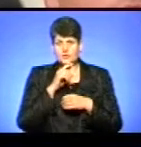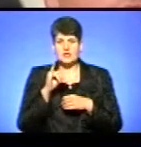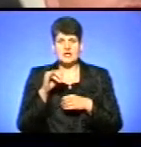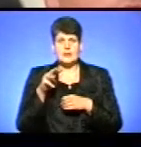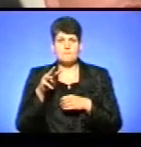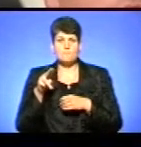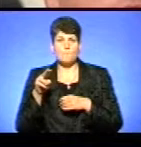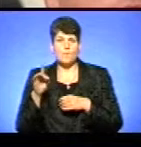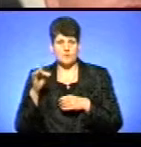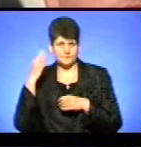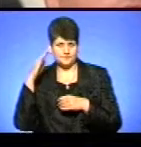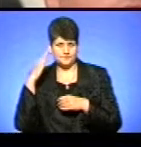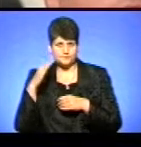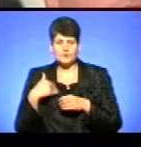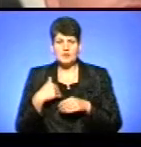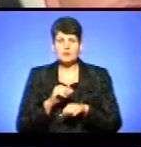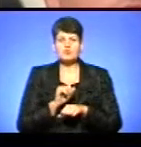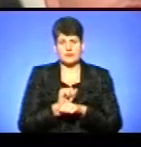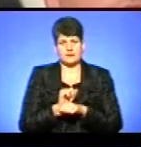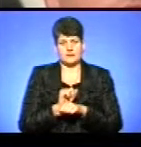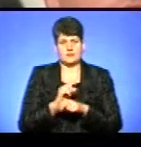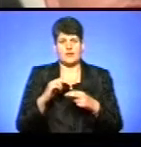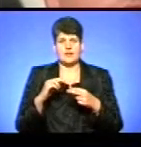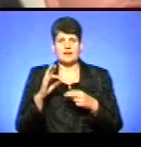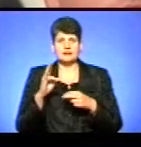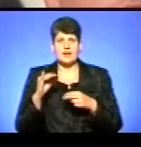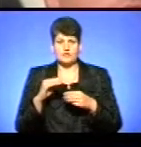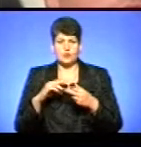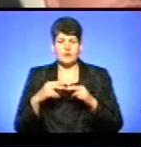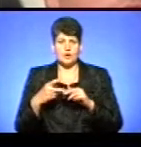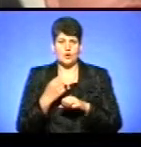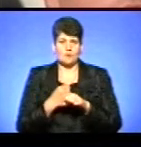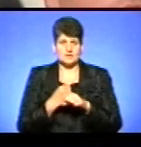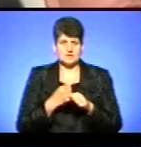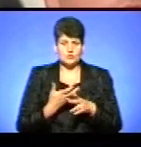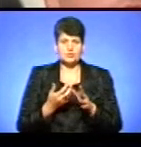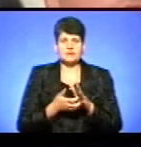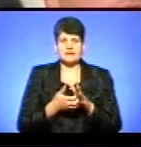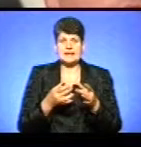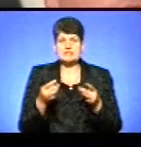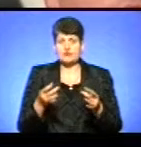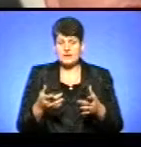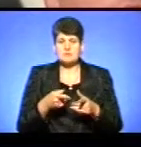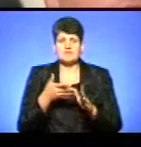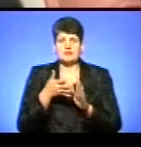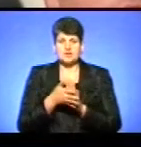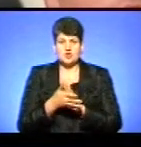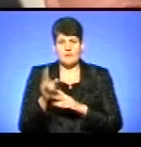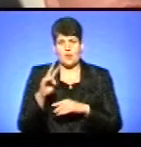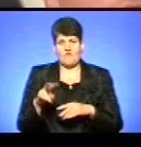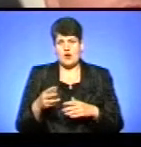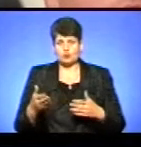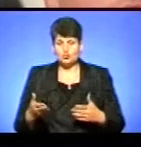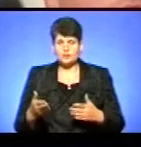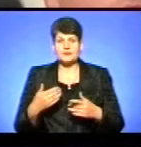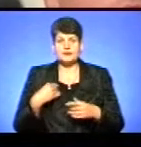бо в нас зупинені нафтопереробні заводи через брак сировини, тому ми витрачаємо валюту. Як